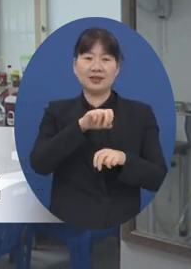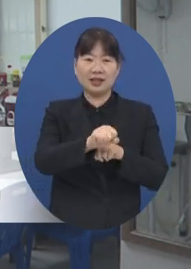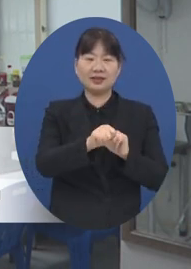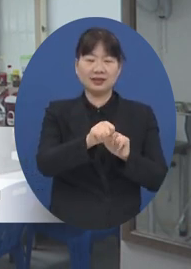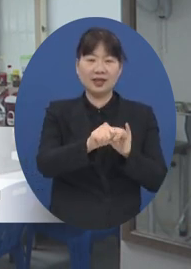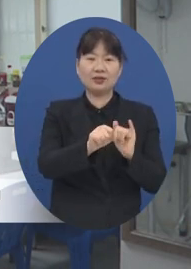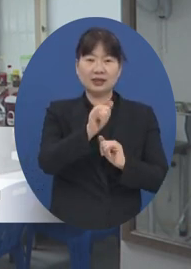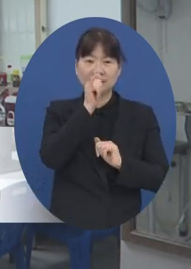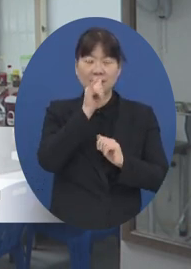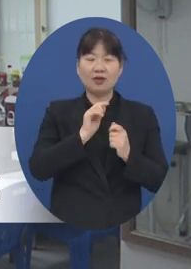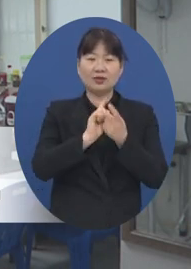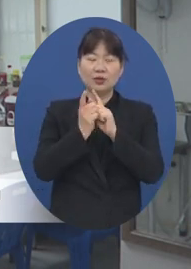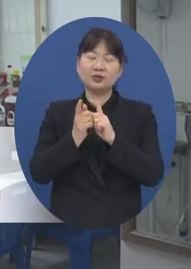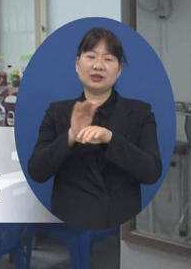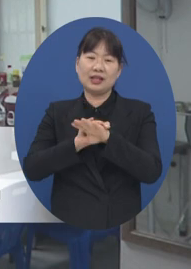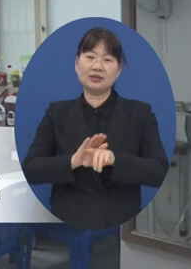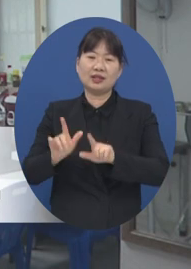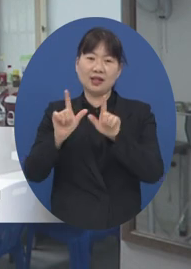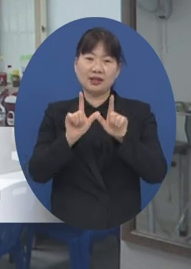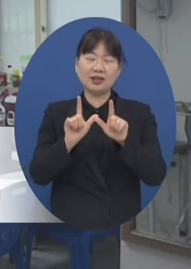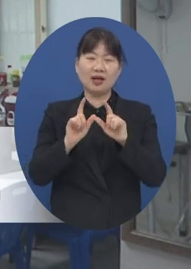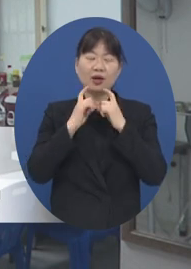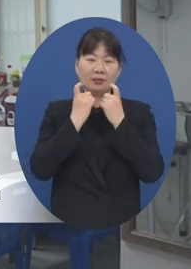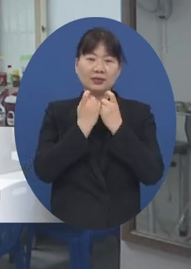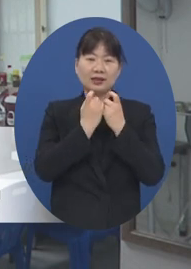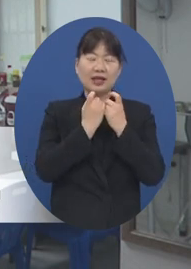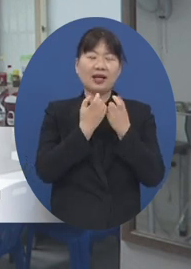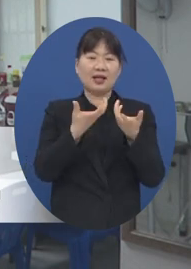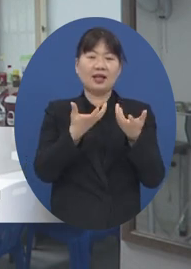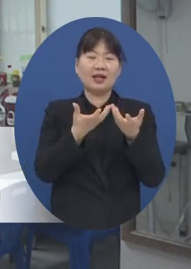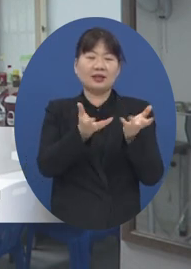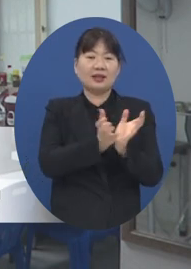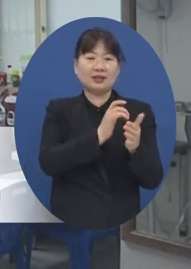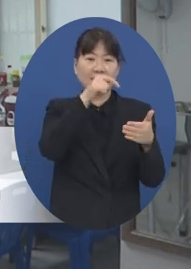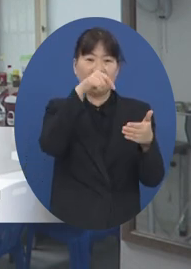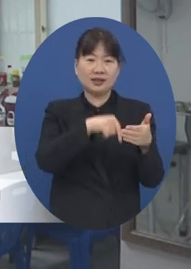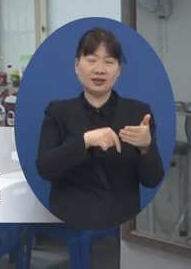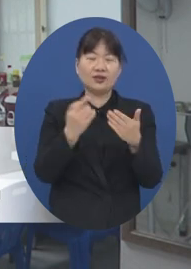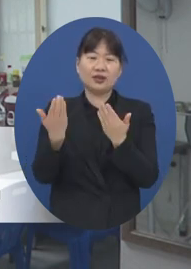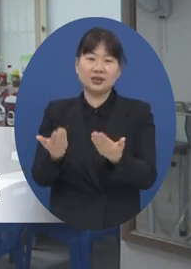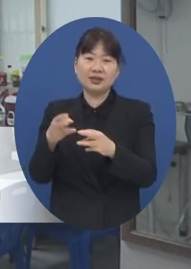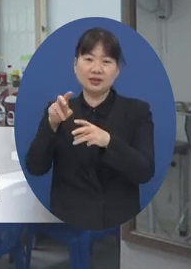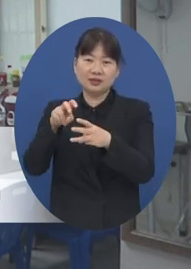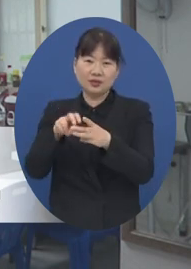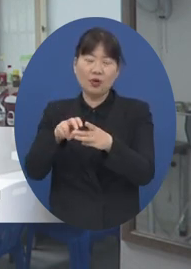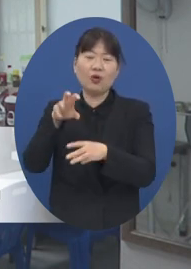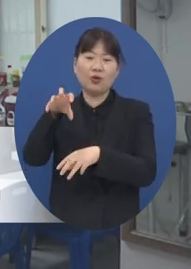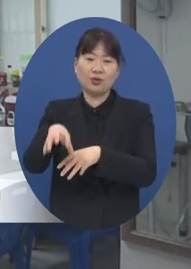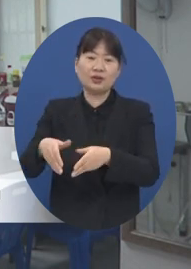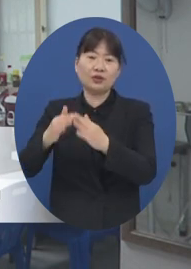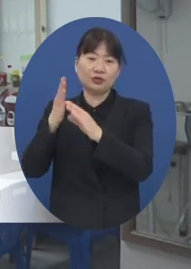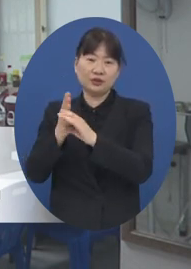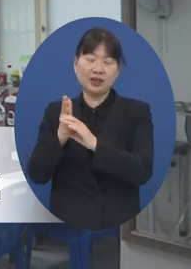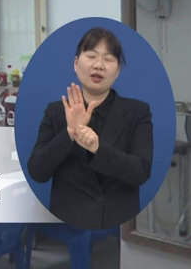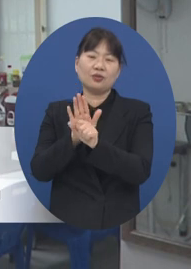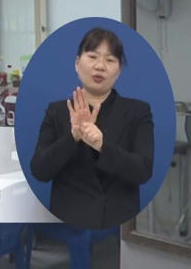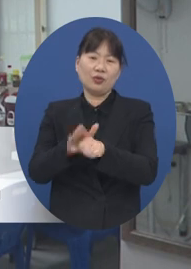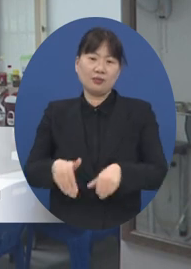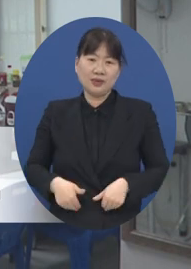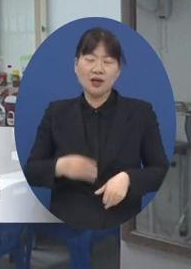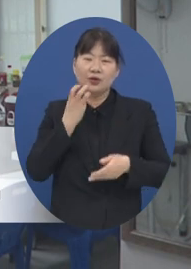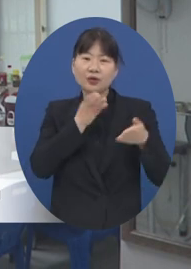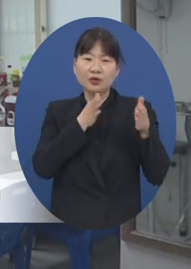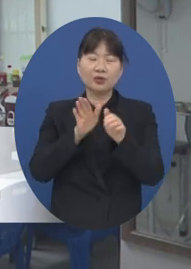더불어 서로 잘 살자 며 민간에서 이들을 위한 쉼터를 만들고 있는데 관심의 손길이 필요해 보입니다 경기도도 지원사업 에